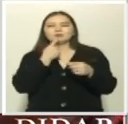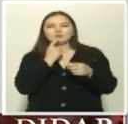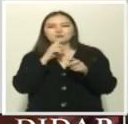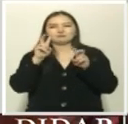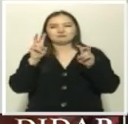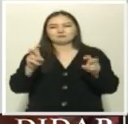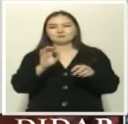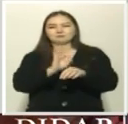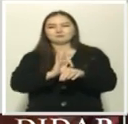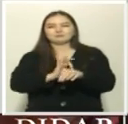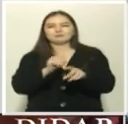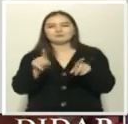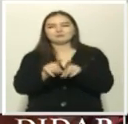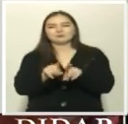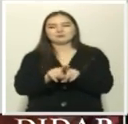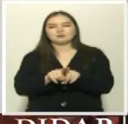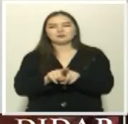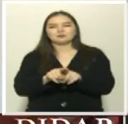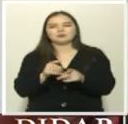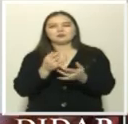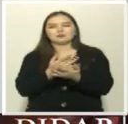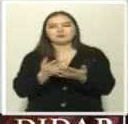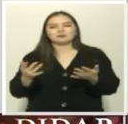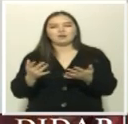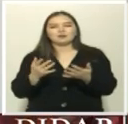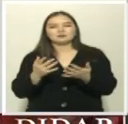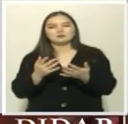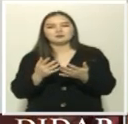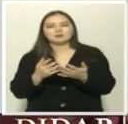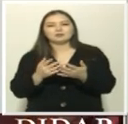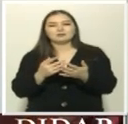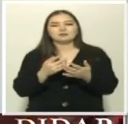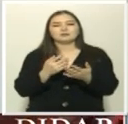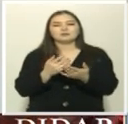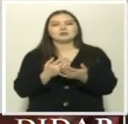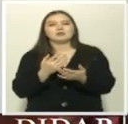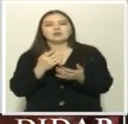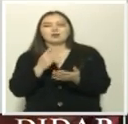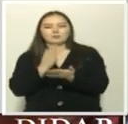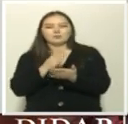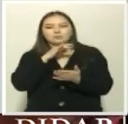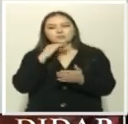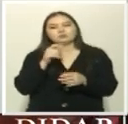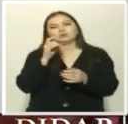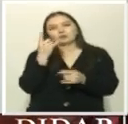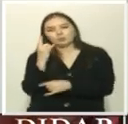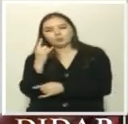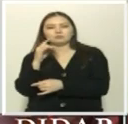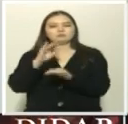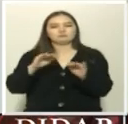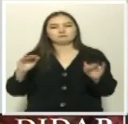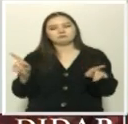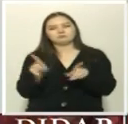по мукополисахаридозу. Есть также пациент с болезнью Фабри. Также есть пациенты,